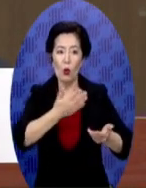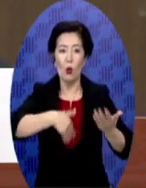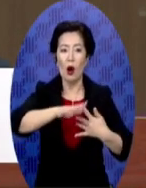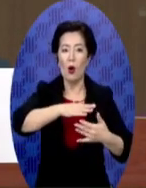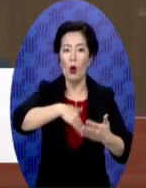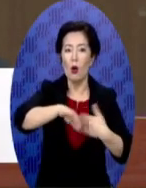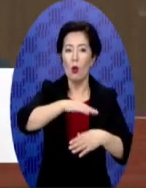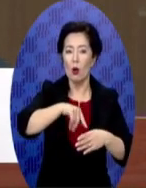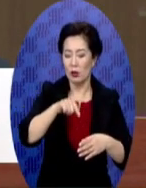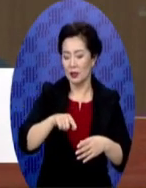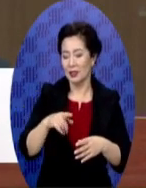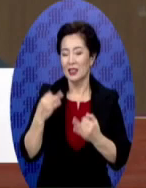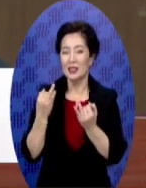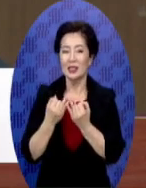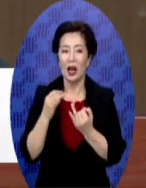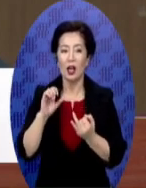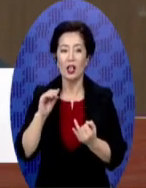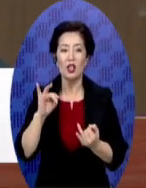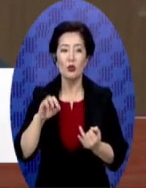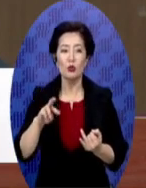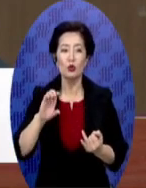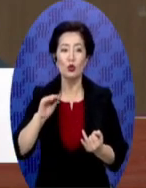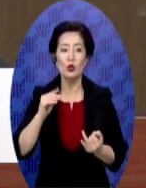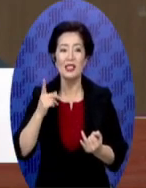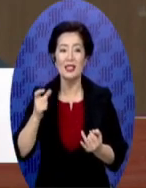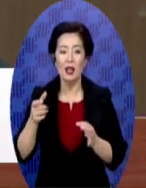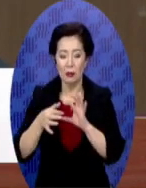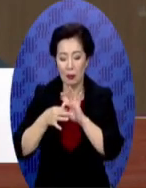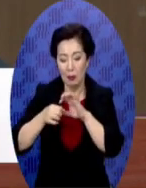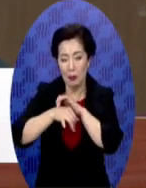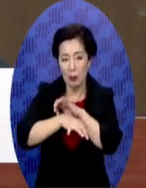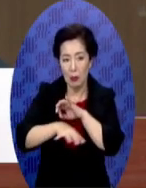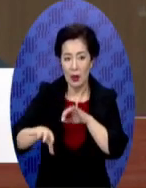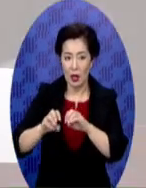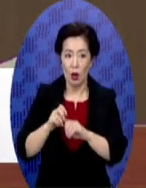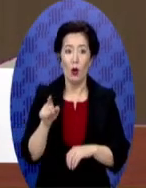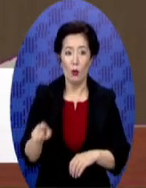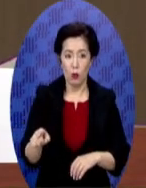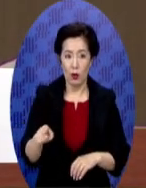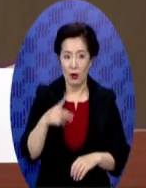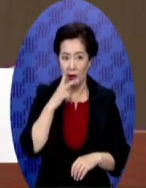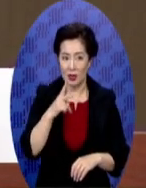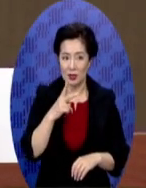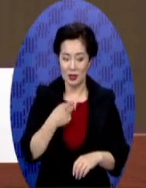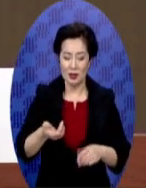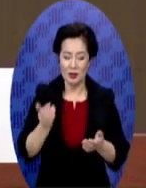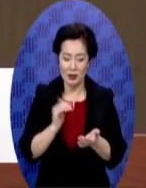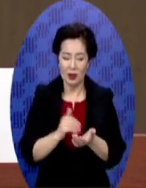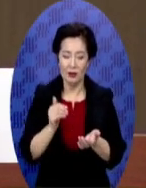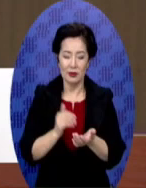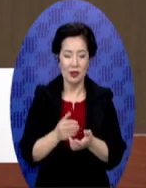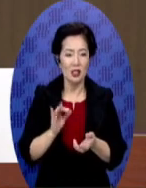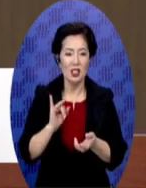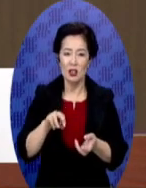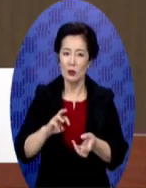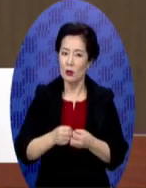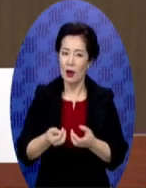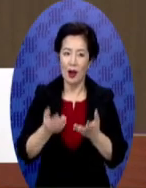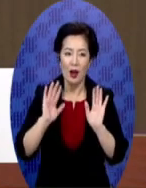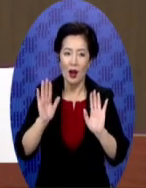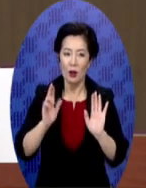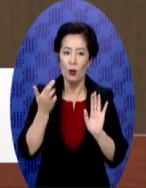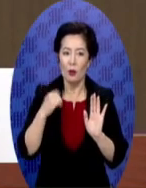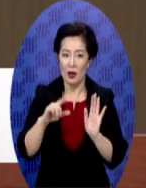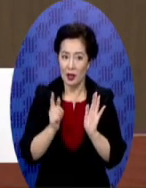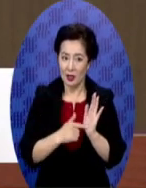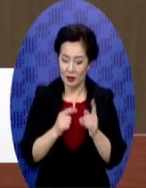цахим сүлжээний бүлэглэлийн дор элт явагдаж байсан байна гэдэг асуудал бол хөндөгдөж байна. Тэгэхээр энийг давтан гаргахгүй байхад бидний одоо